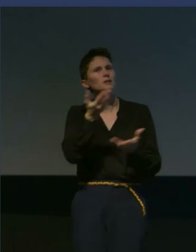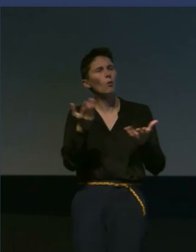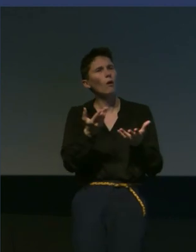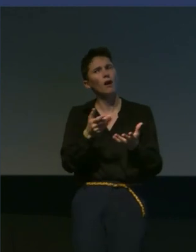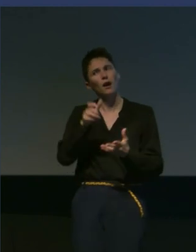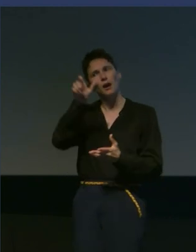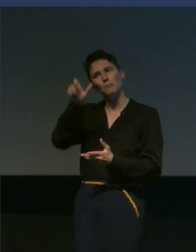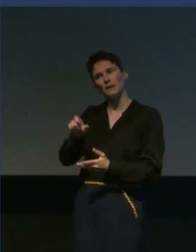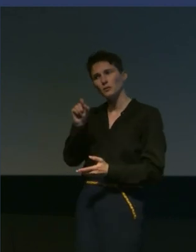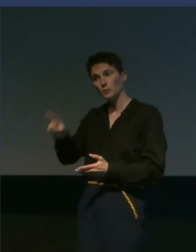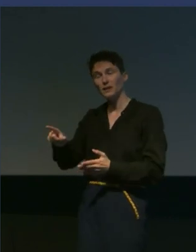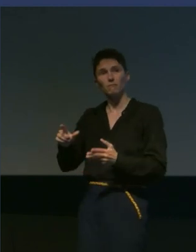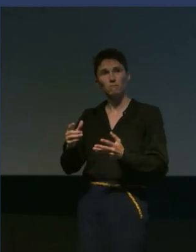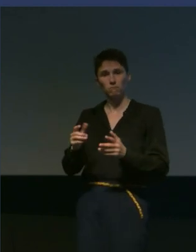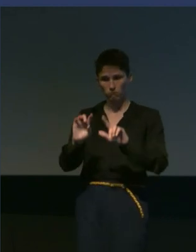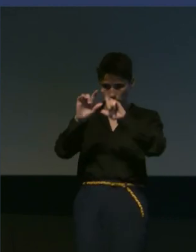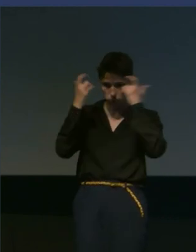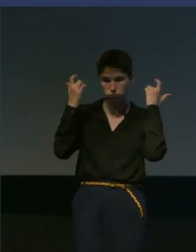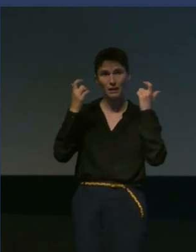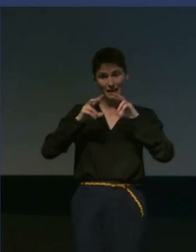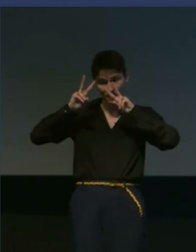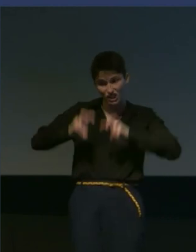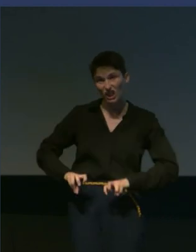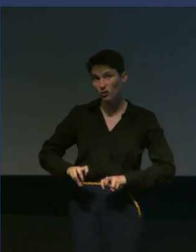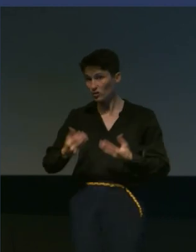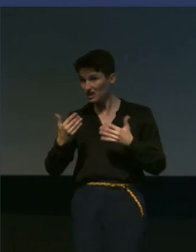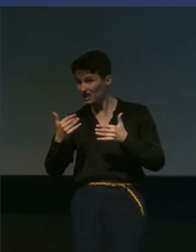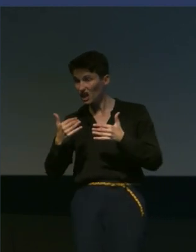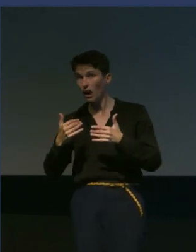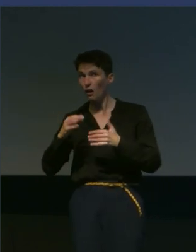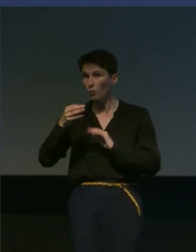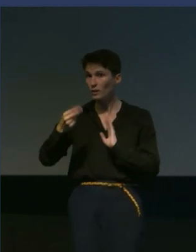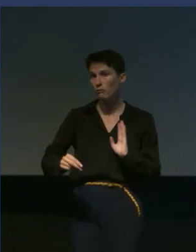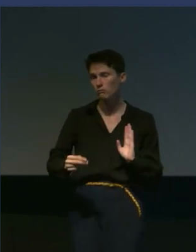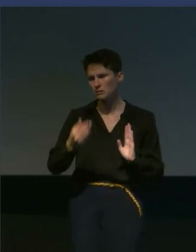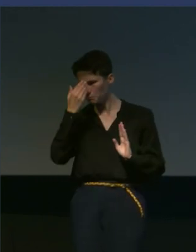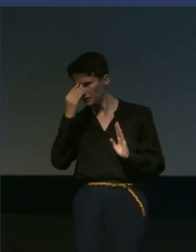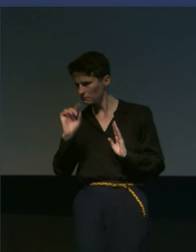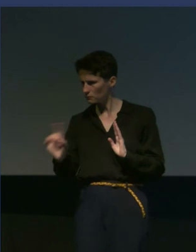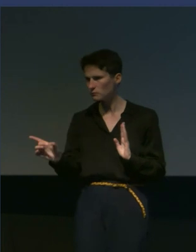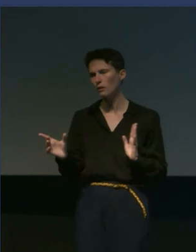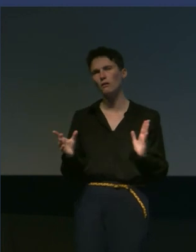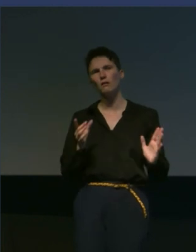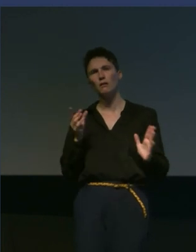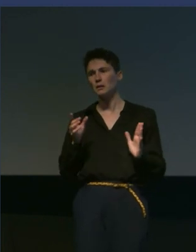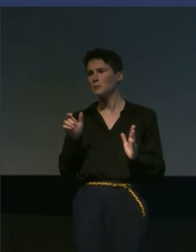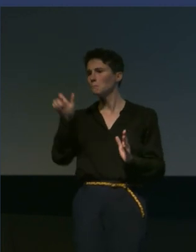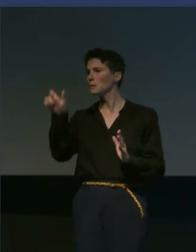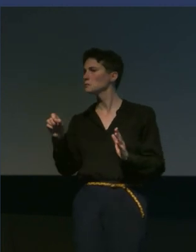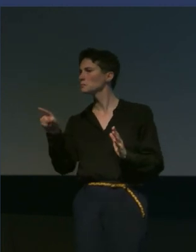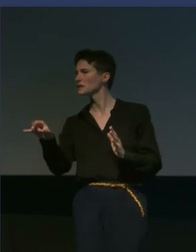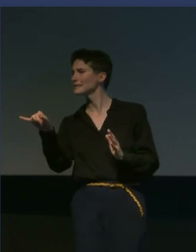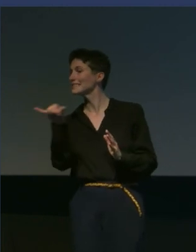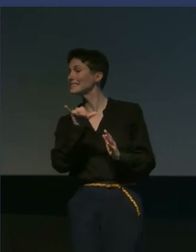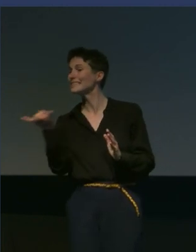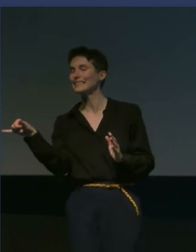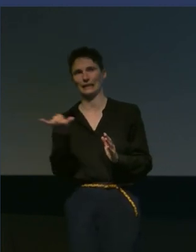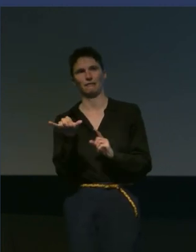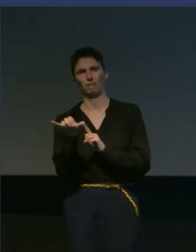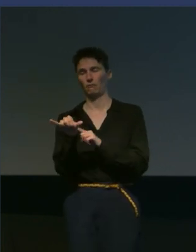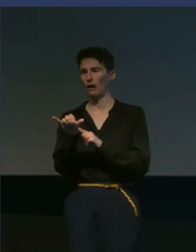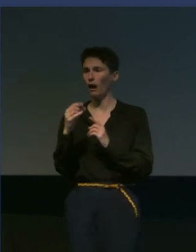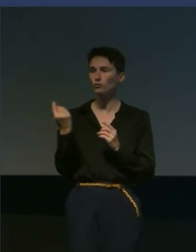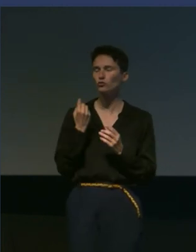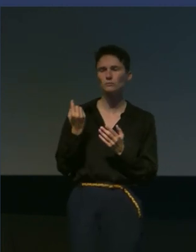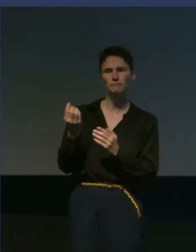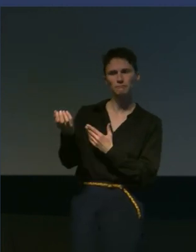au point ou une chercheuse? Si ce n'est pas le cas, ben, qui est cette personne? Il faut toujours savoir qui s'adresse